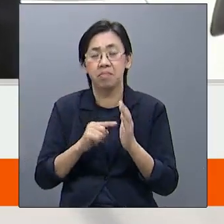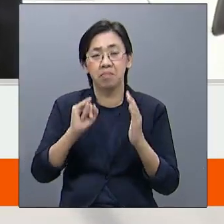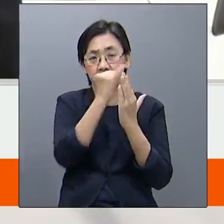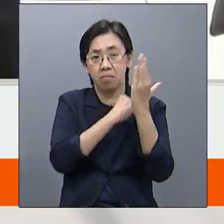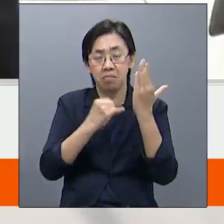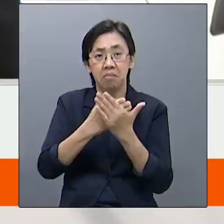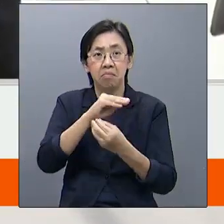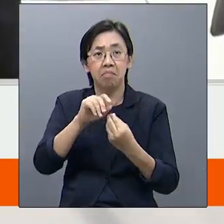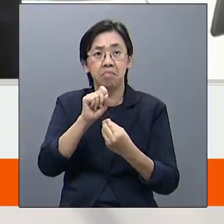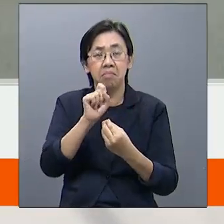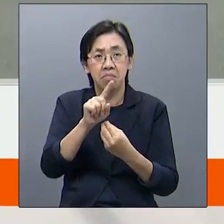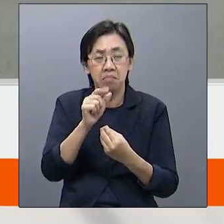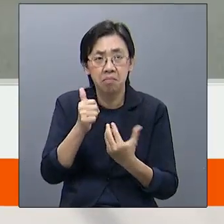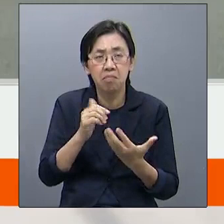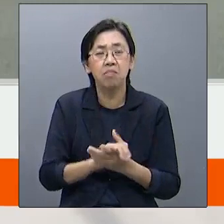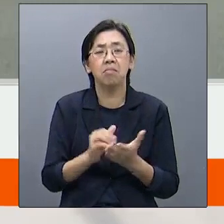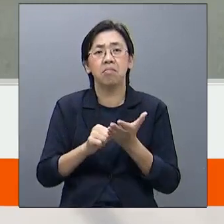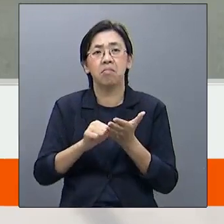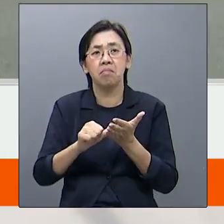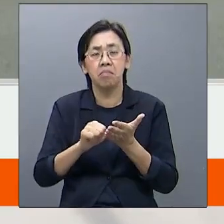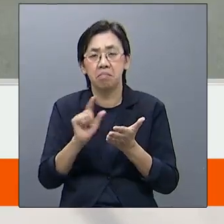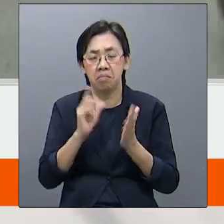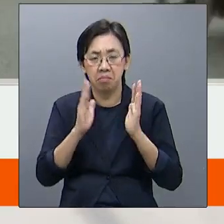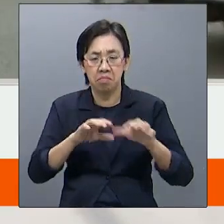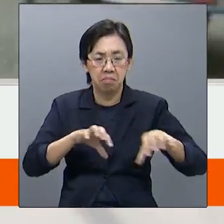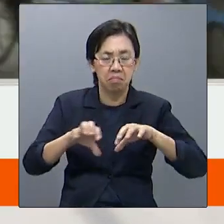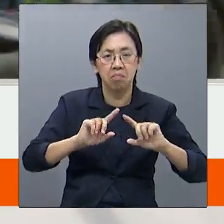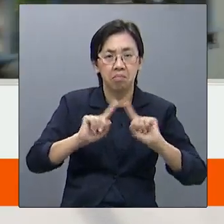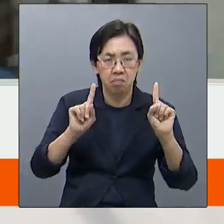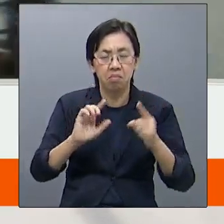ที่มีการแก้ catchingทต้องการนับริหารอกแบค